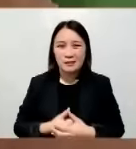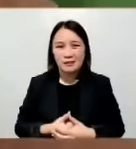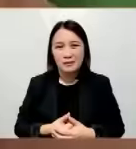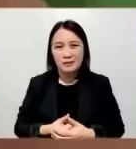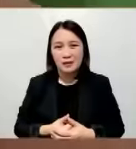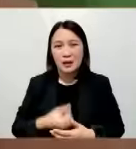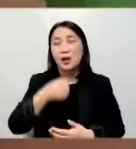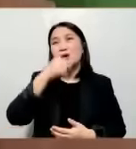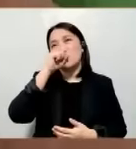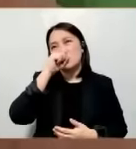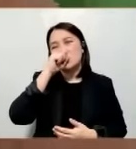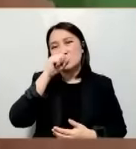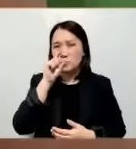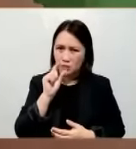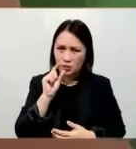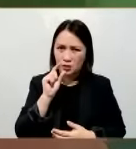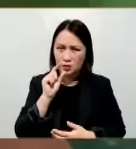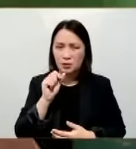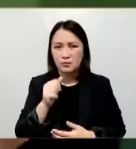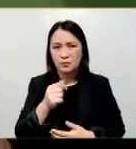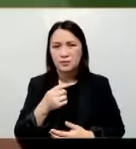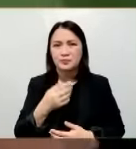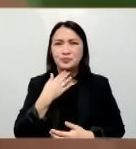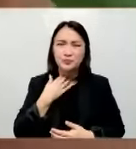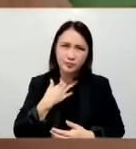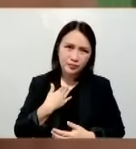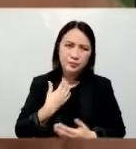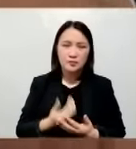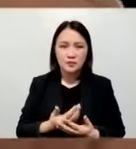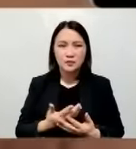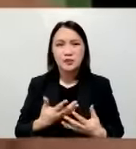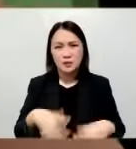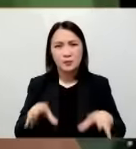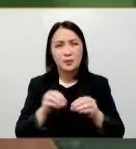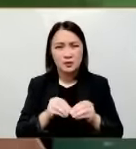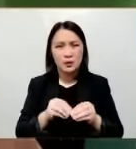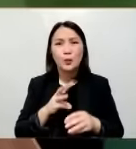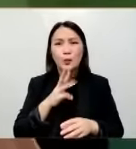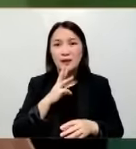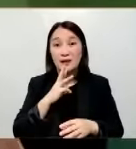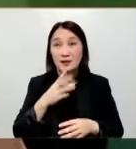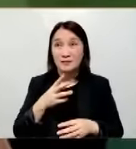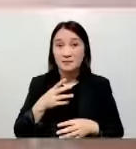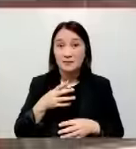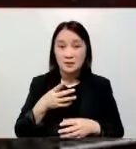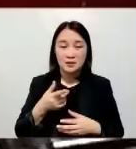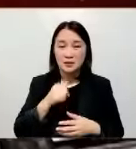kunting lagok. Kunting ano, dito lang talaga sa lalamunan. Pangbasa lang siya. Para hindi lang tayo